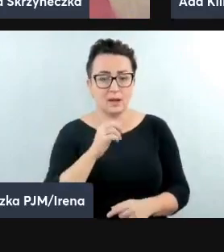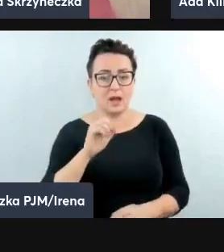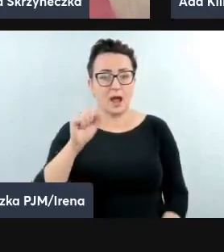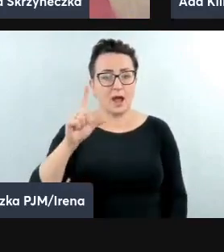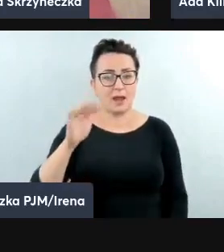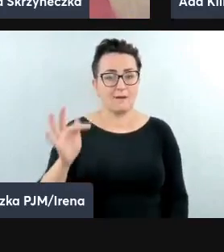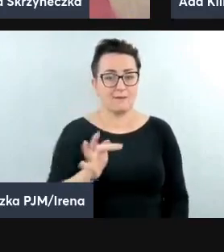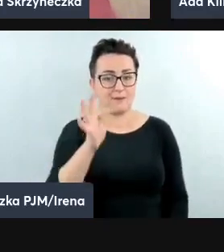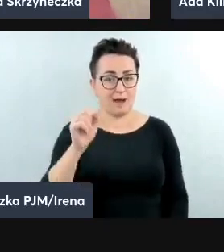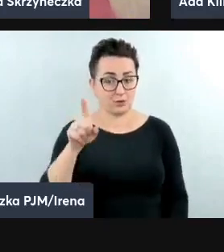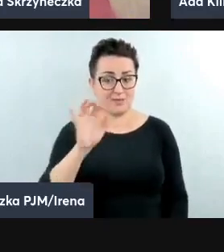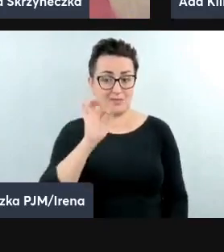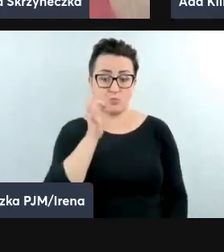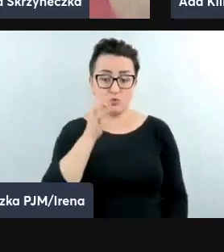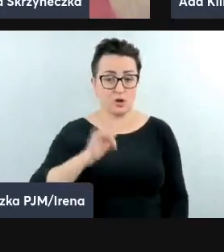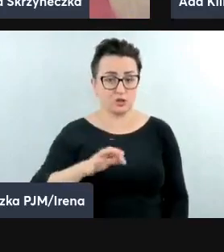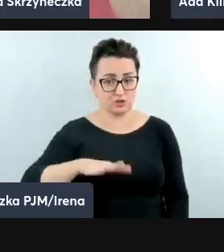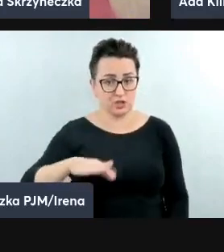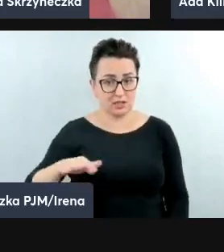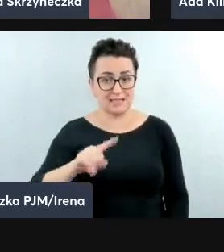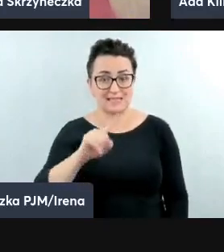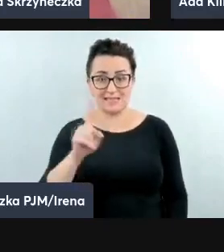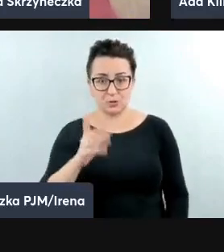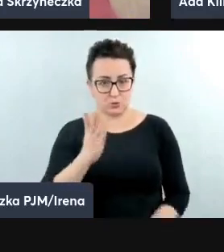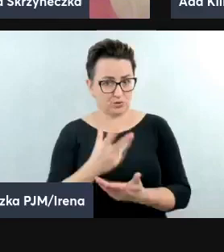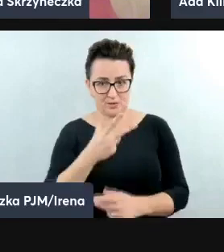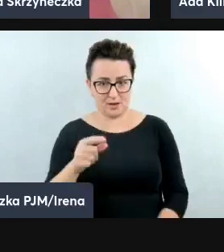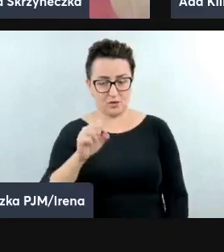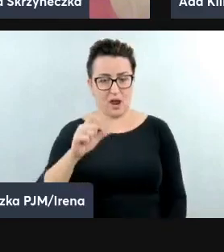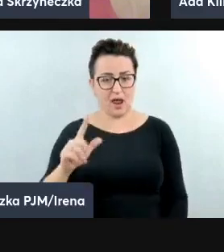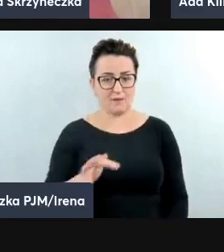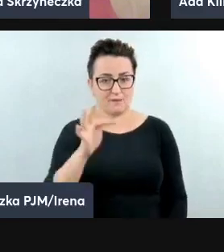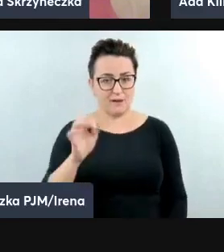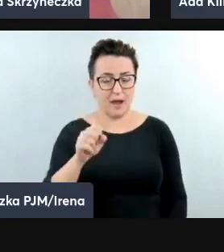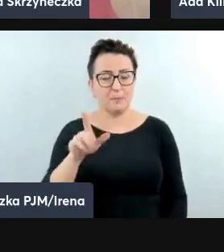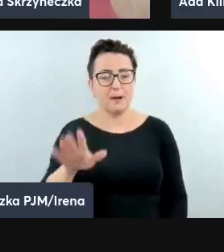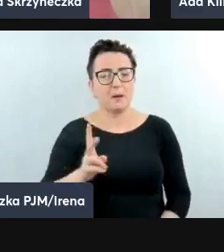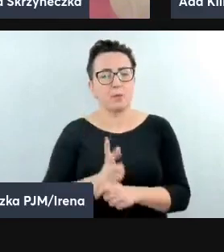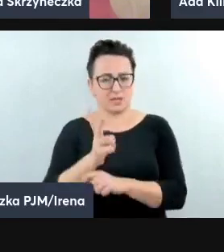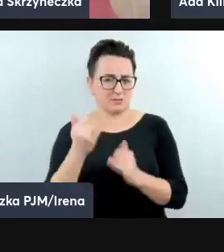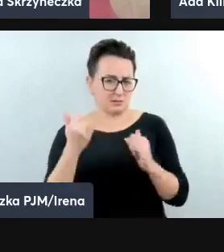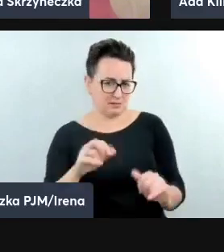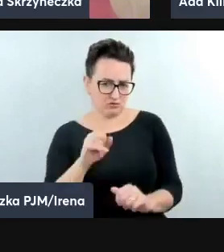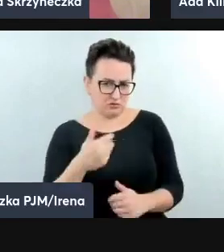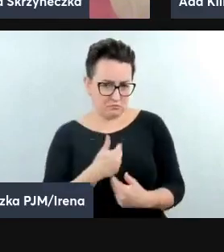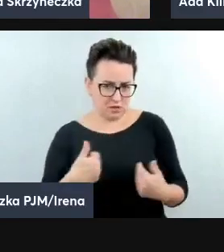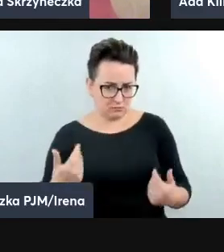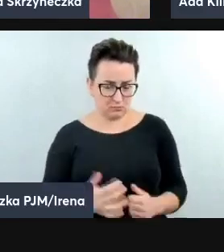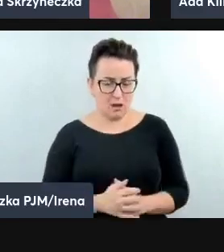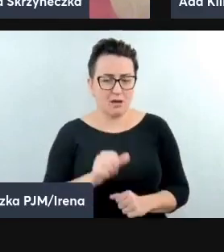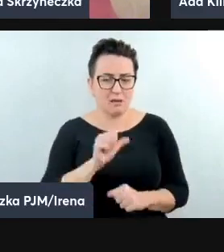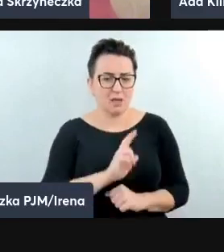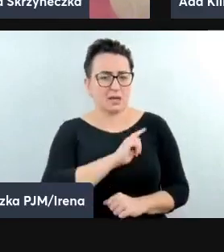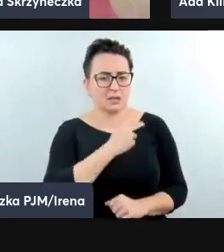są zetki, ma też jakby inne podejście niż my do tego i są dzieciaki transpłciowe, niebinarne, które mają w ogóle luz wokół tego